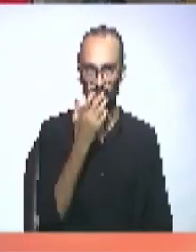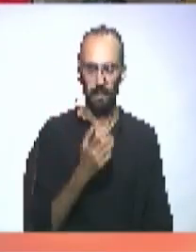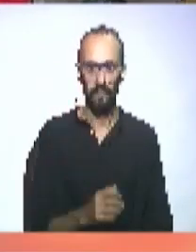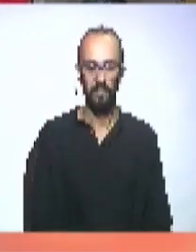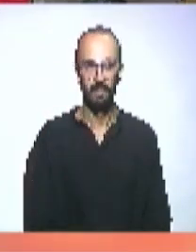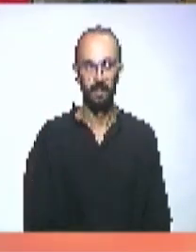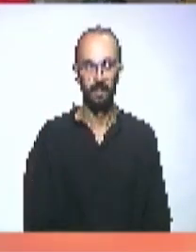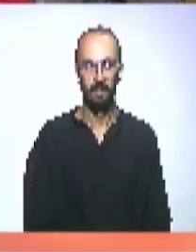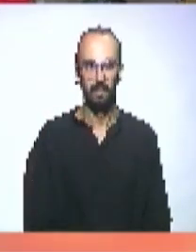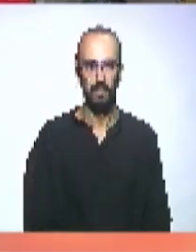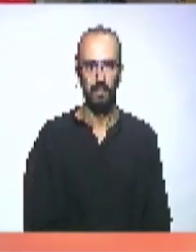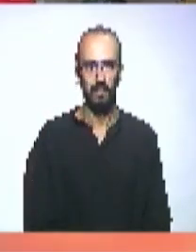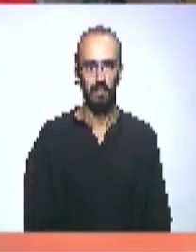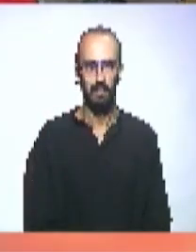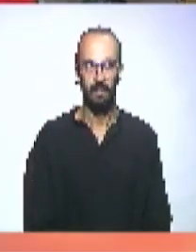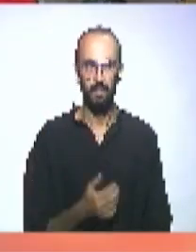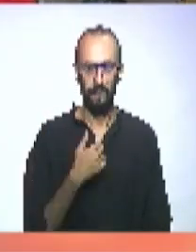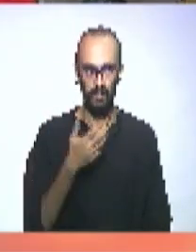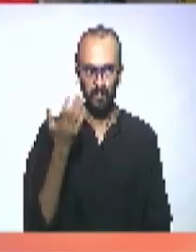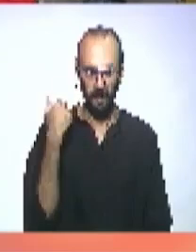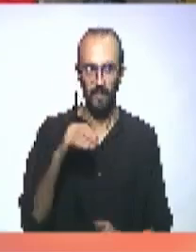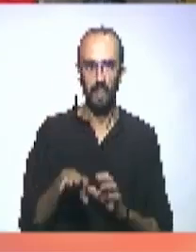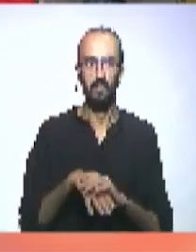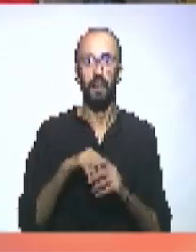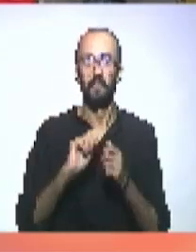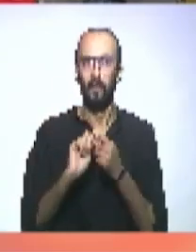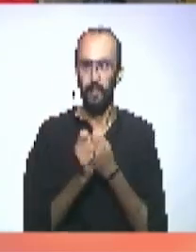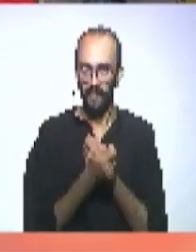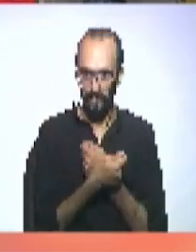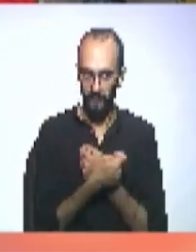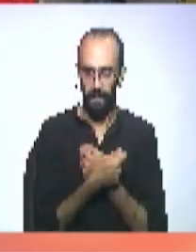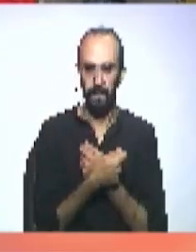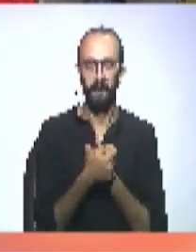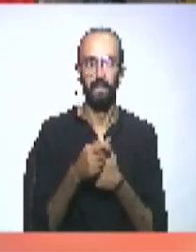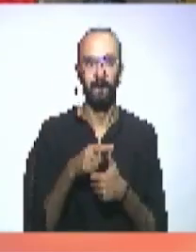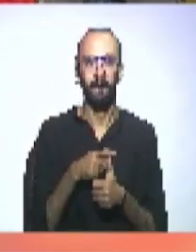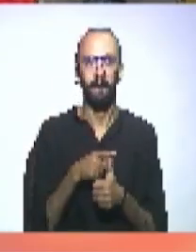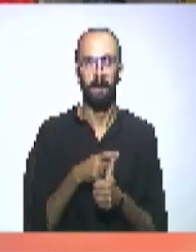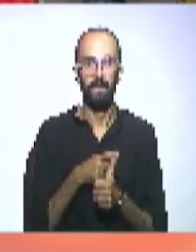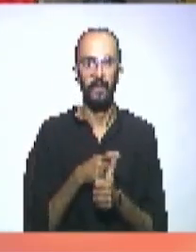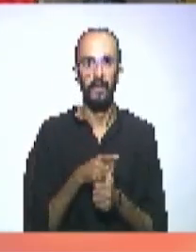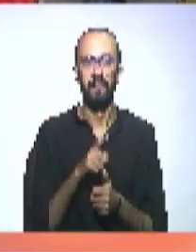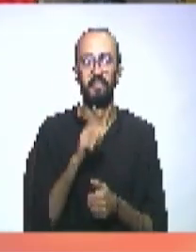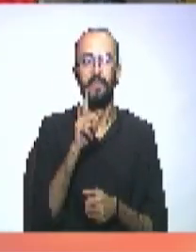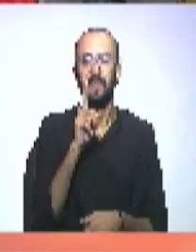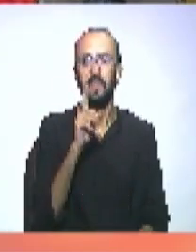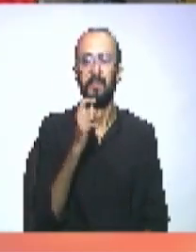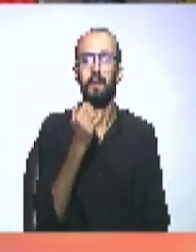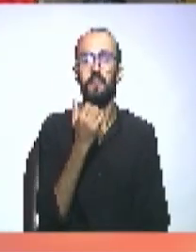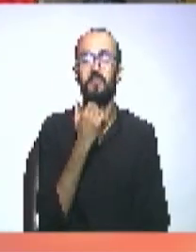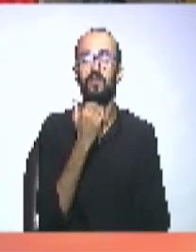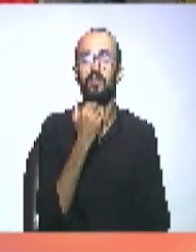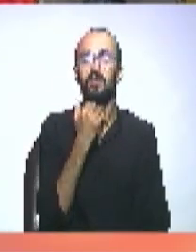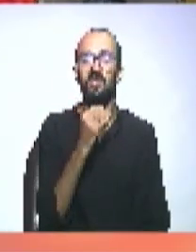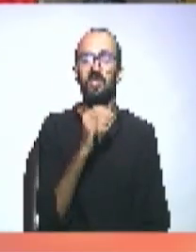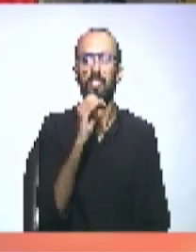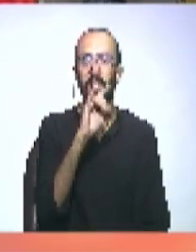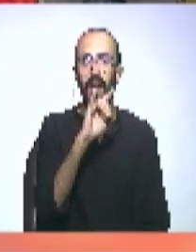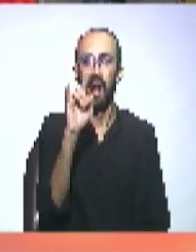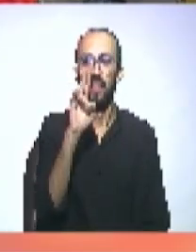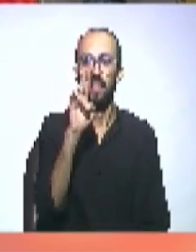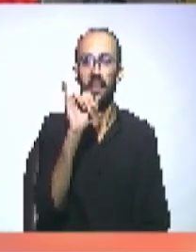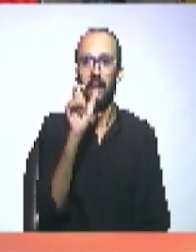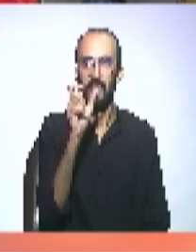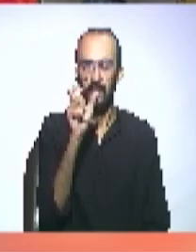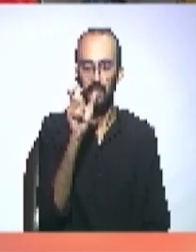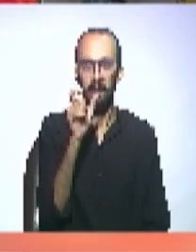عايزه اقول للشيف سامح ان انا عملت البلوبيف بس ما كانش عندي جيلاتينا فحطيت معلقه واحده